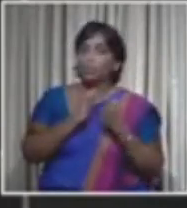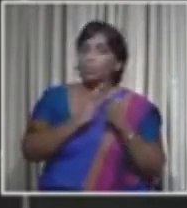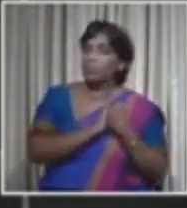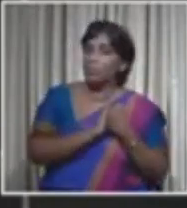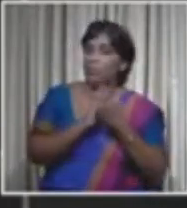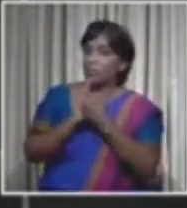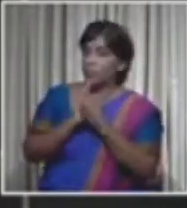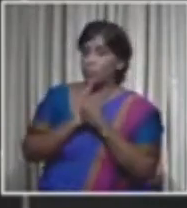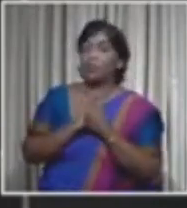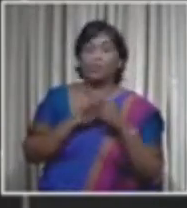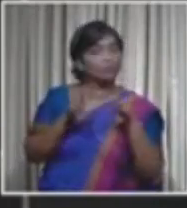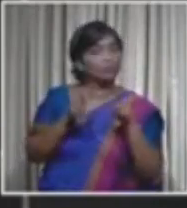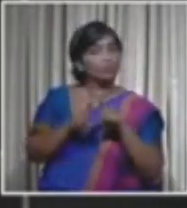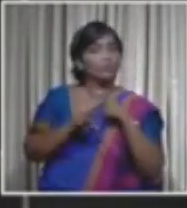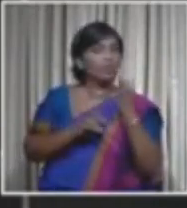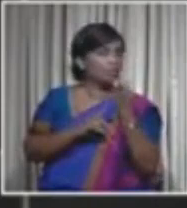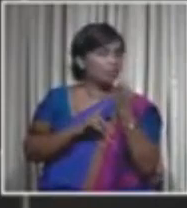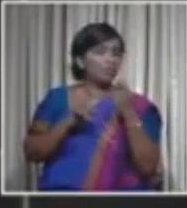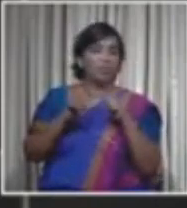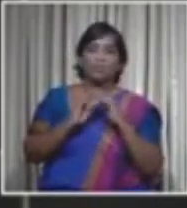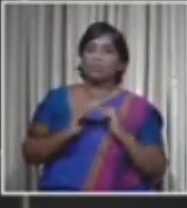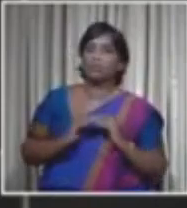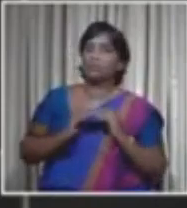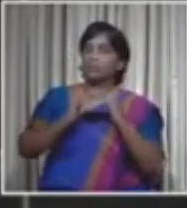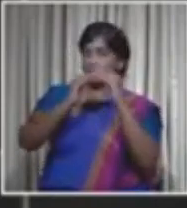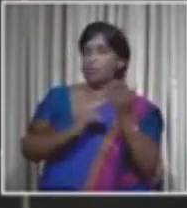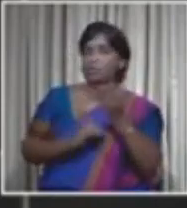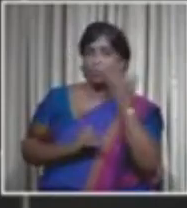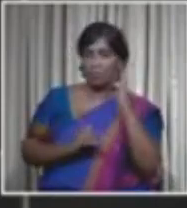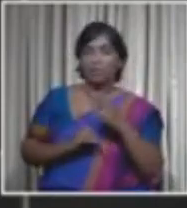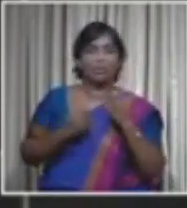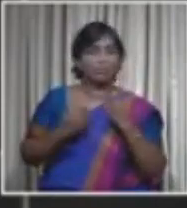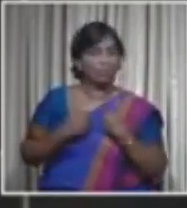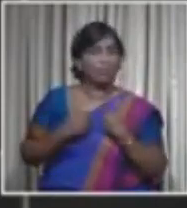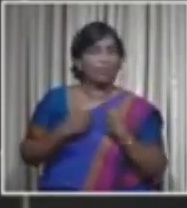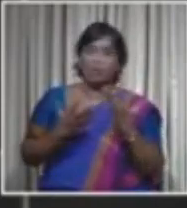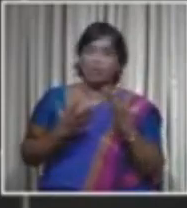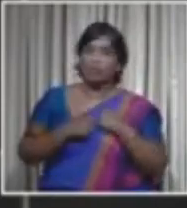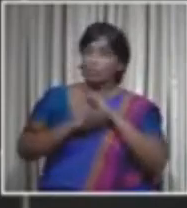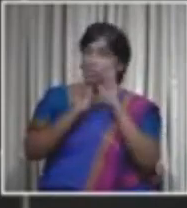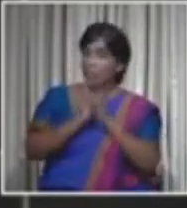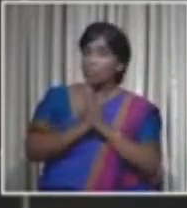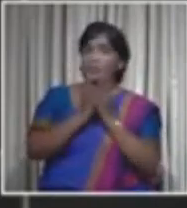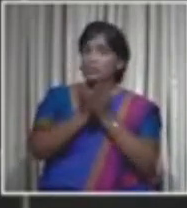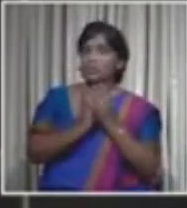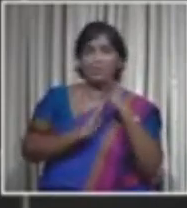இன்று பொருளாதாரத்திலே வளர்ந்திருக்கிறது. எமக்கு எல்லா வளமும் இந்த நாட்டில் இருக்கின்றது. இன்று இருக்கின்ற ஒரே ஒரு பிரச்சனை